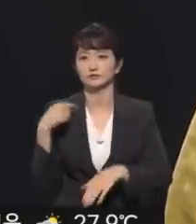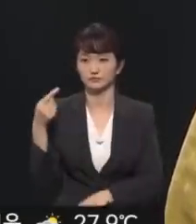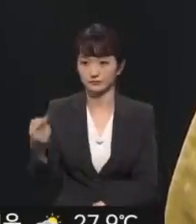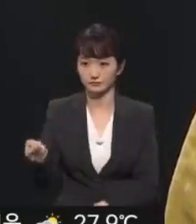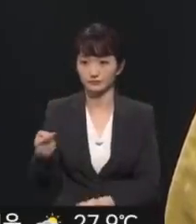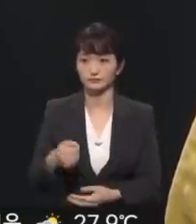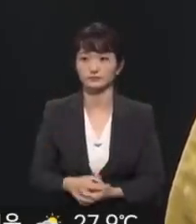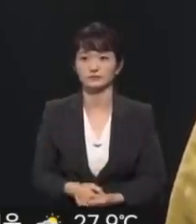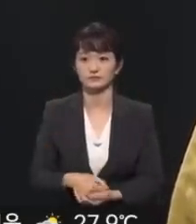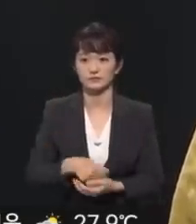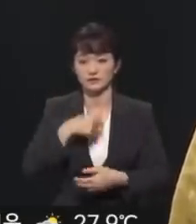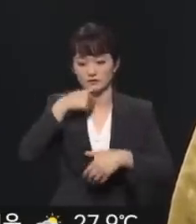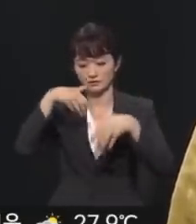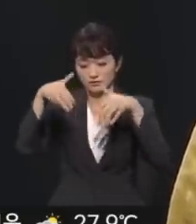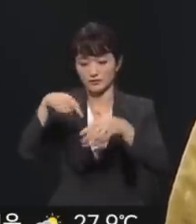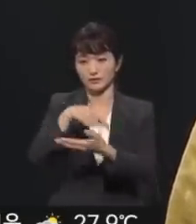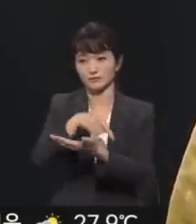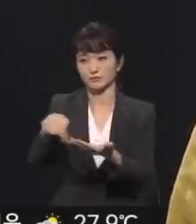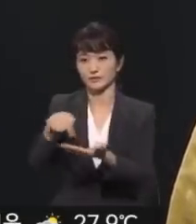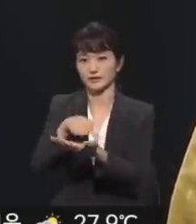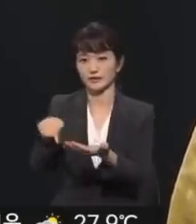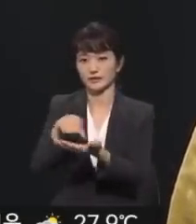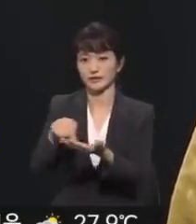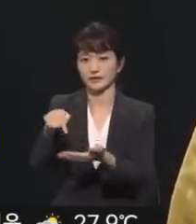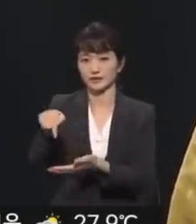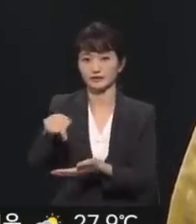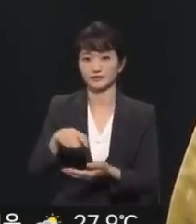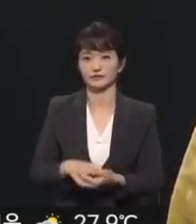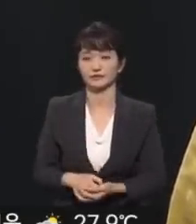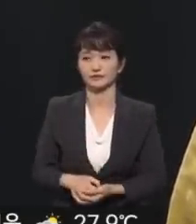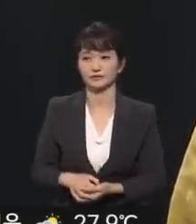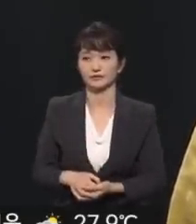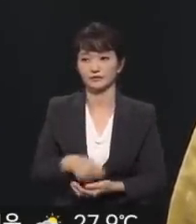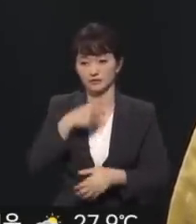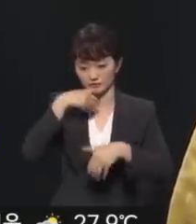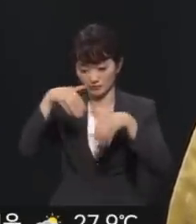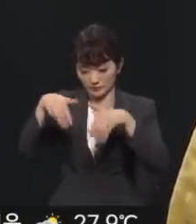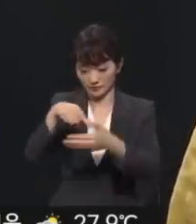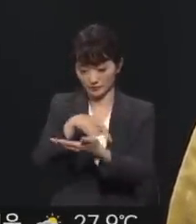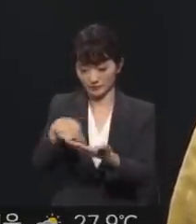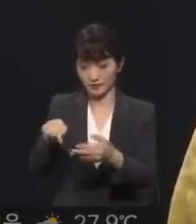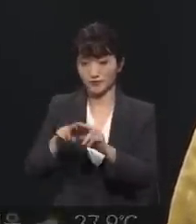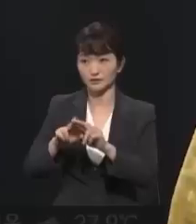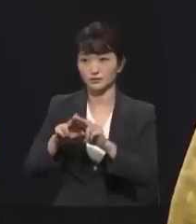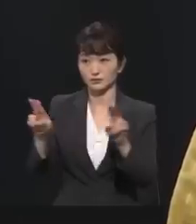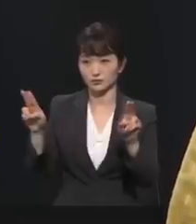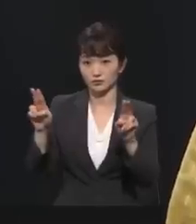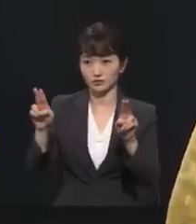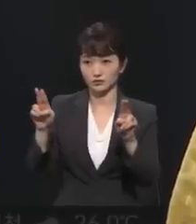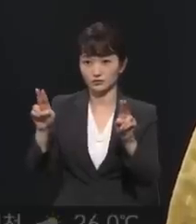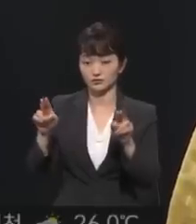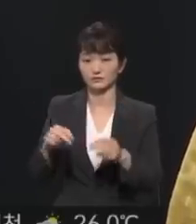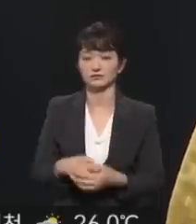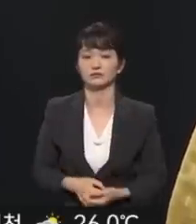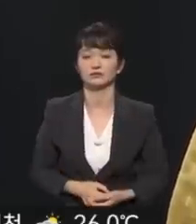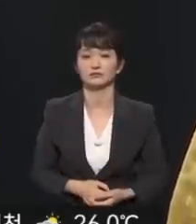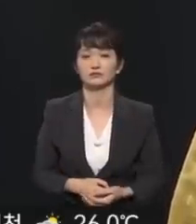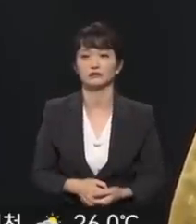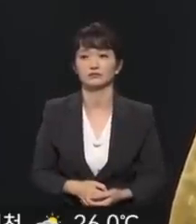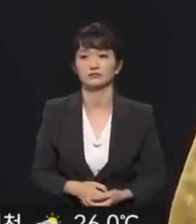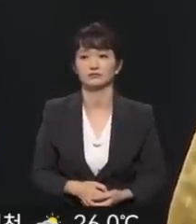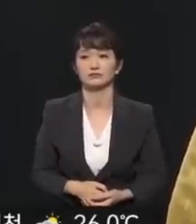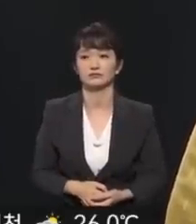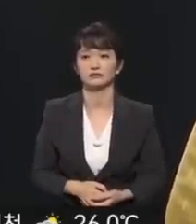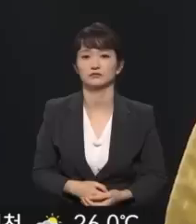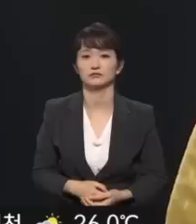수해가 났을 때 부 옛날가요 그래서 수에 때문에 취소됐습니다 라는 공지가 또 올라 왔다는 거예요 아니 어떻게 해서